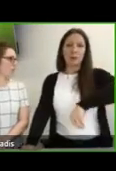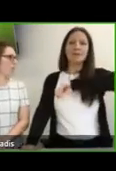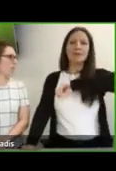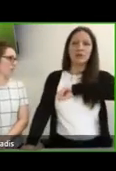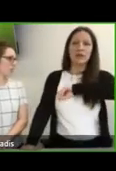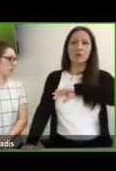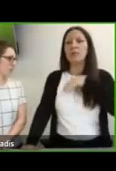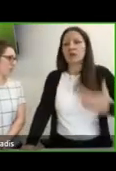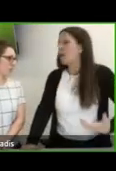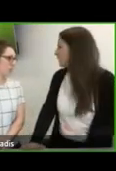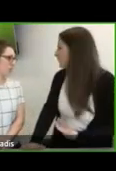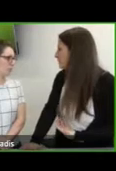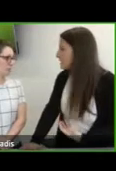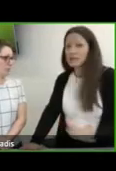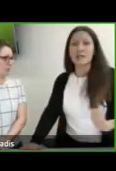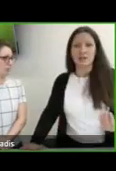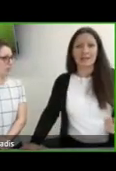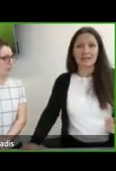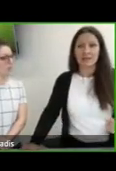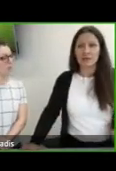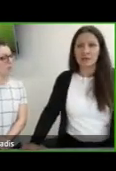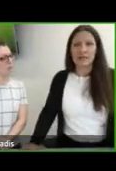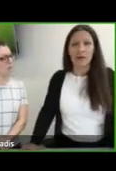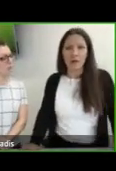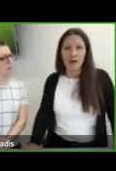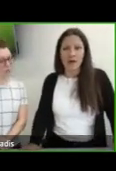de la surprise et du dégoût, puis là, c'est pas moi qui vous dis ça, ce sont